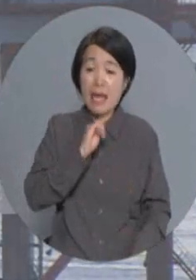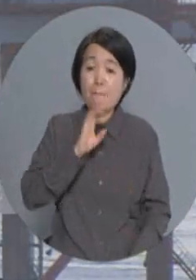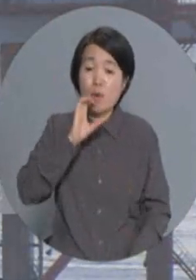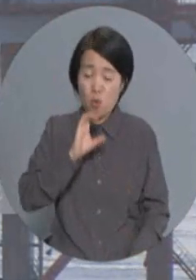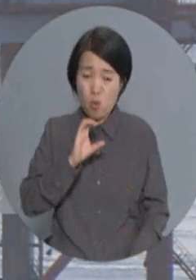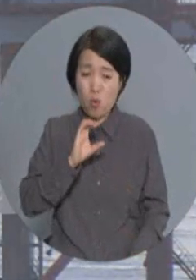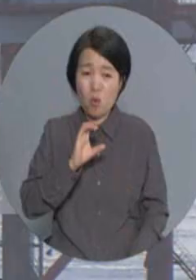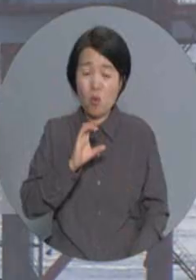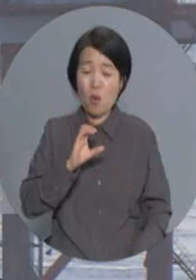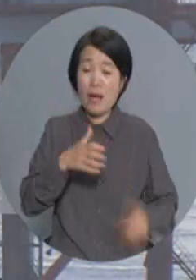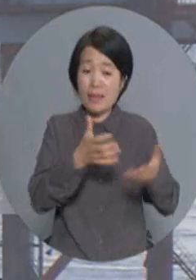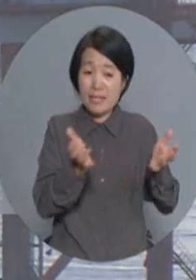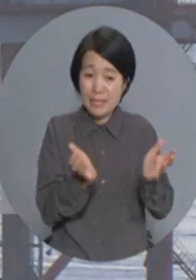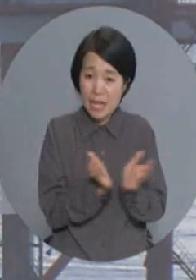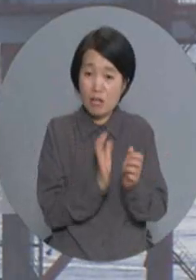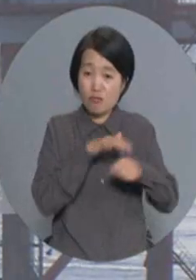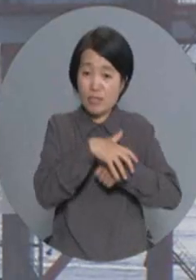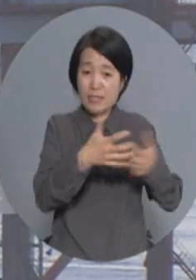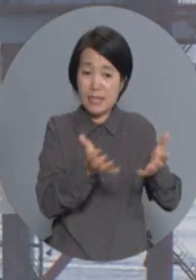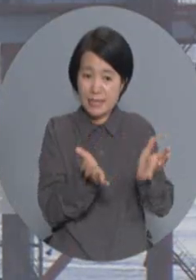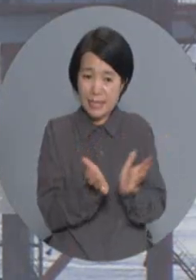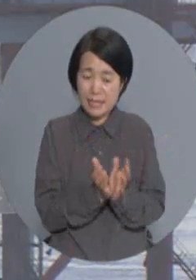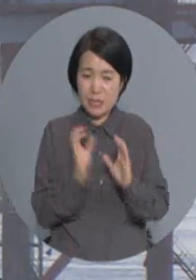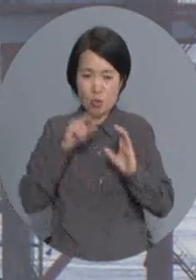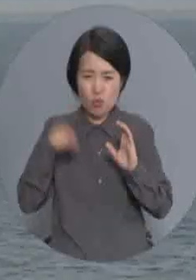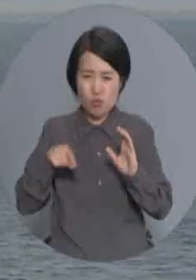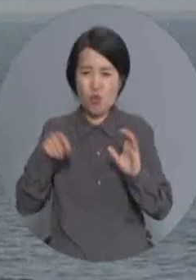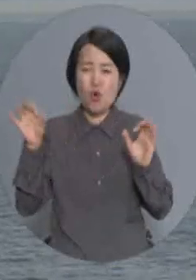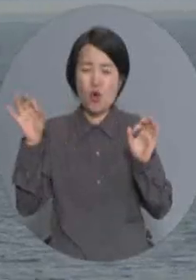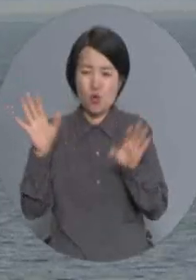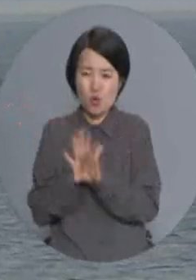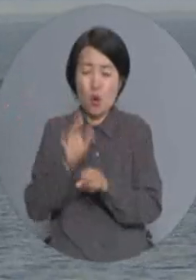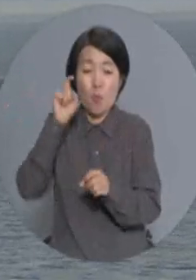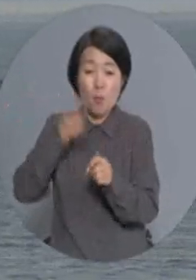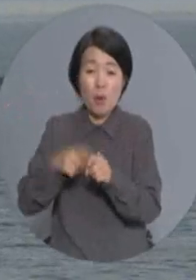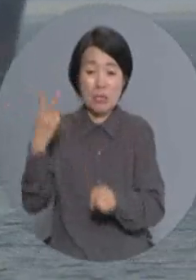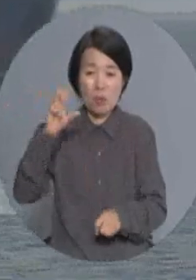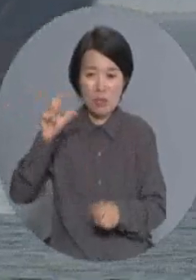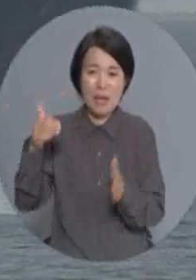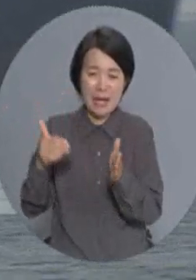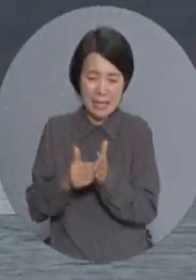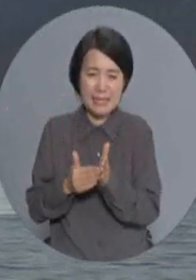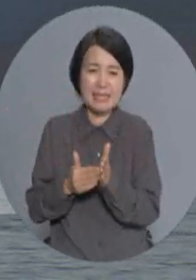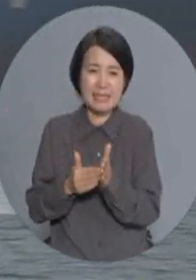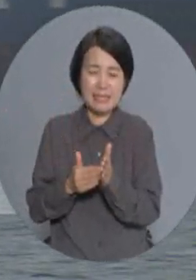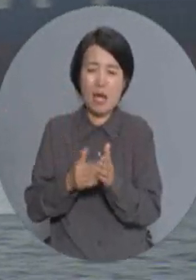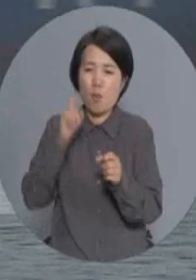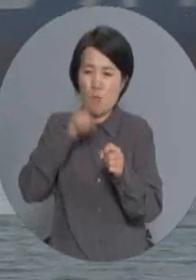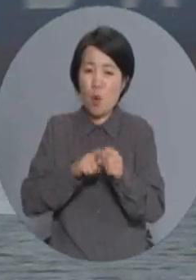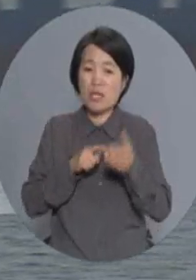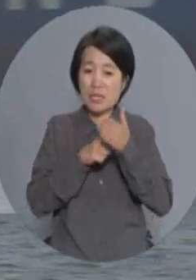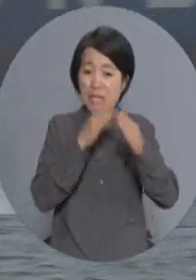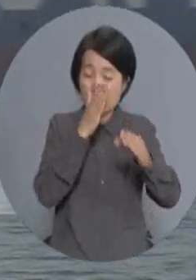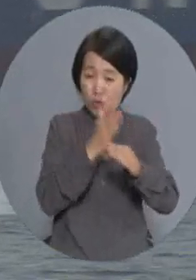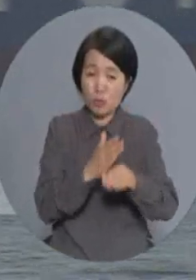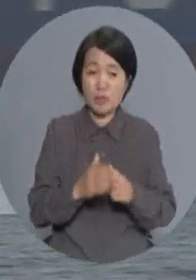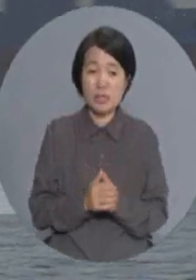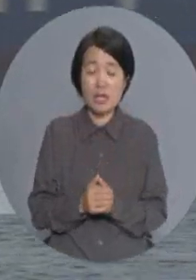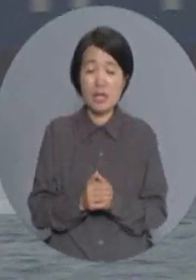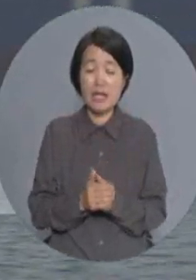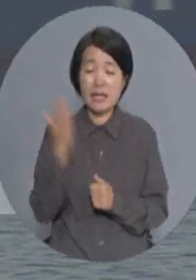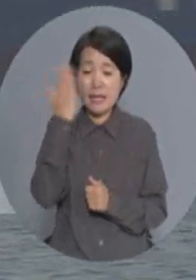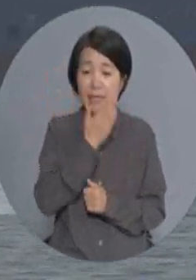배출량 제로를 선언하고 규제에 나서고 있습니다 대체 연료로는 수소와 배터리 하이브리드 암모니아 등